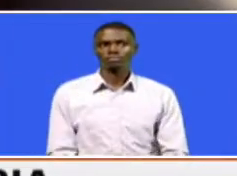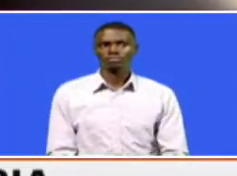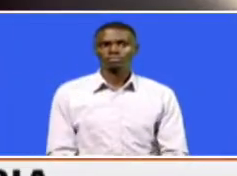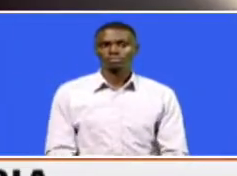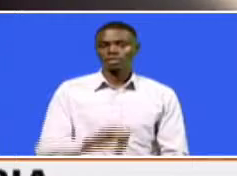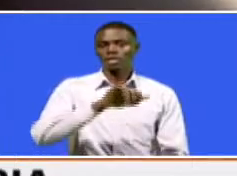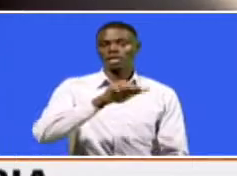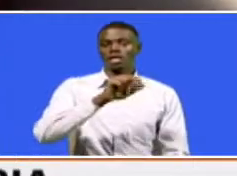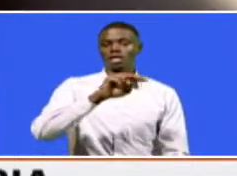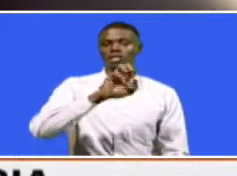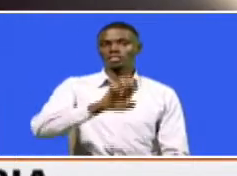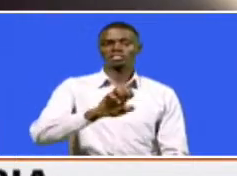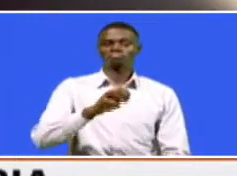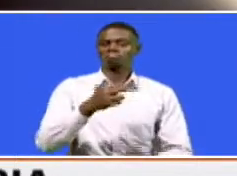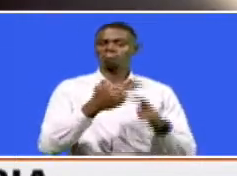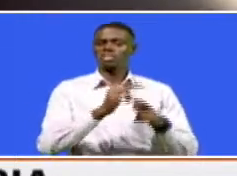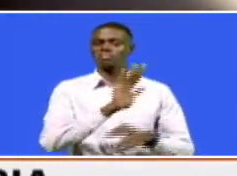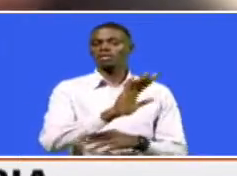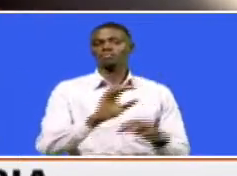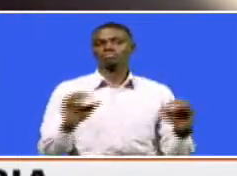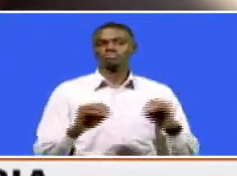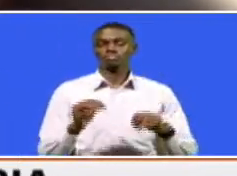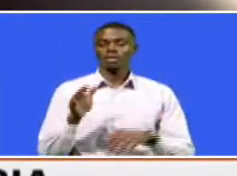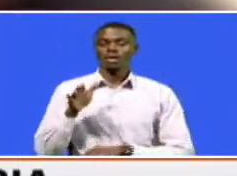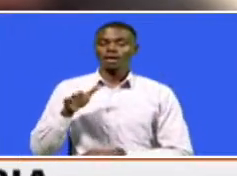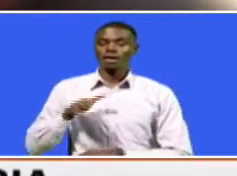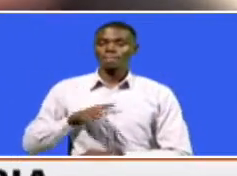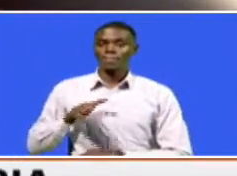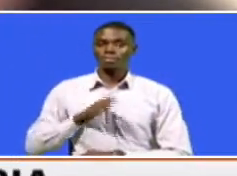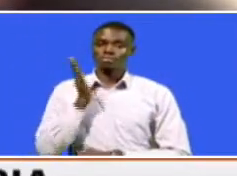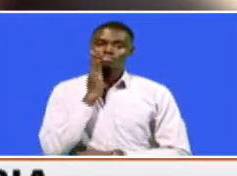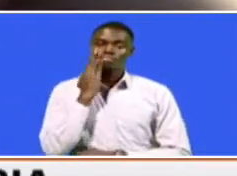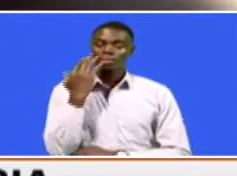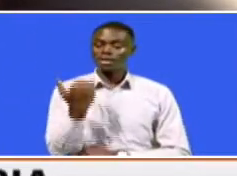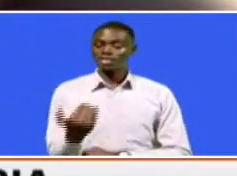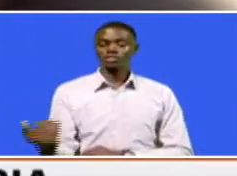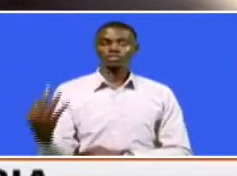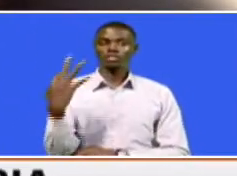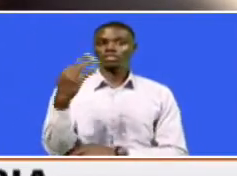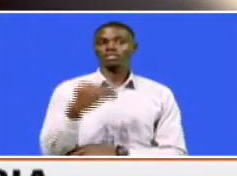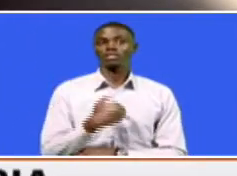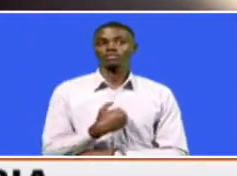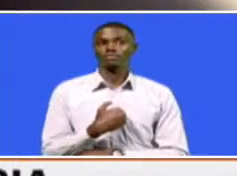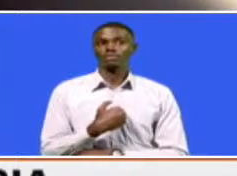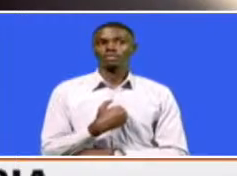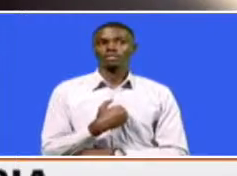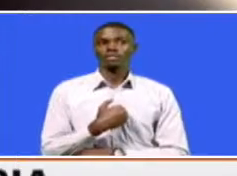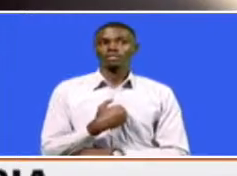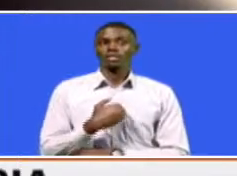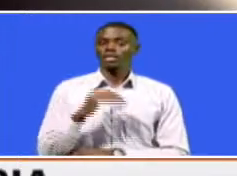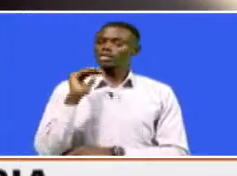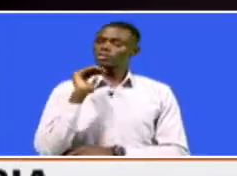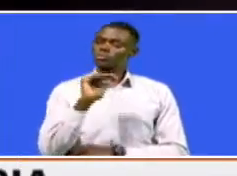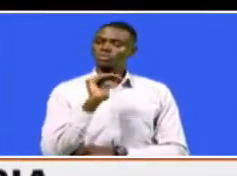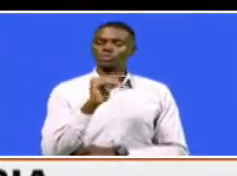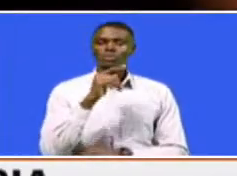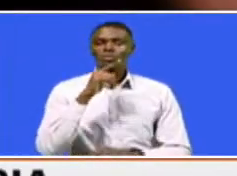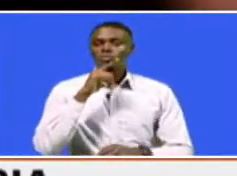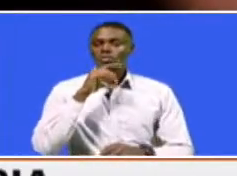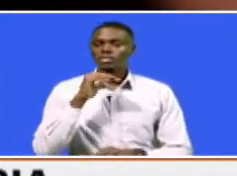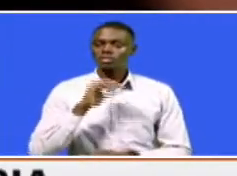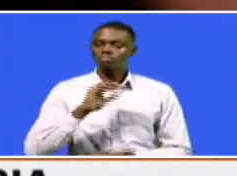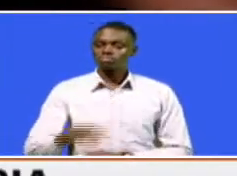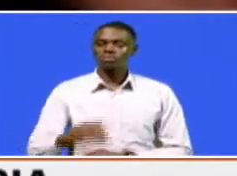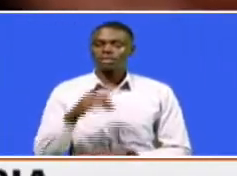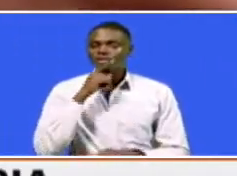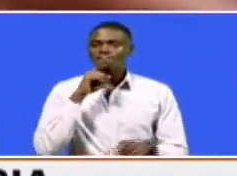Jen Dunge ambalo si jina lake halisi, mama wa watoto tatu, akisalia na visingizio butu anapoulizwa na wanawe aliko baba yao.